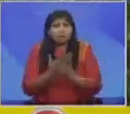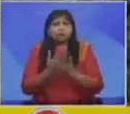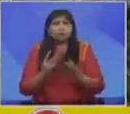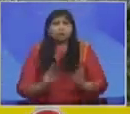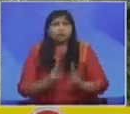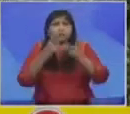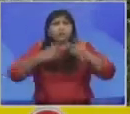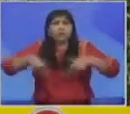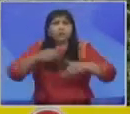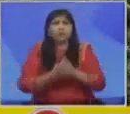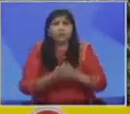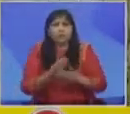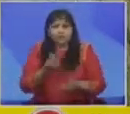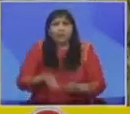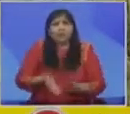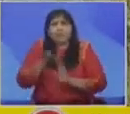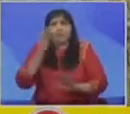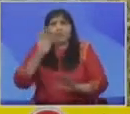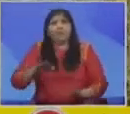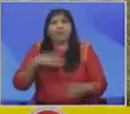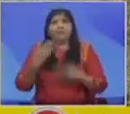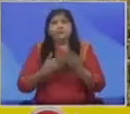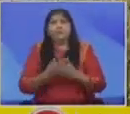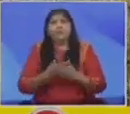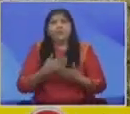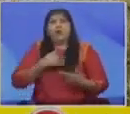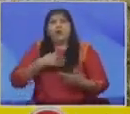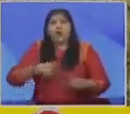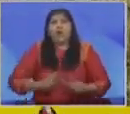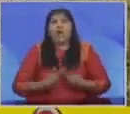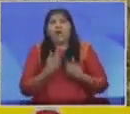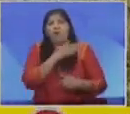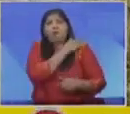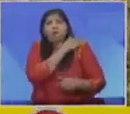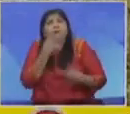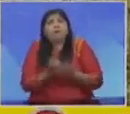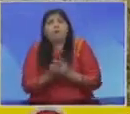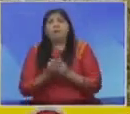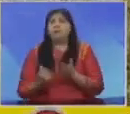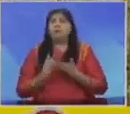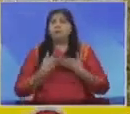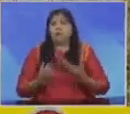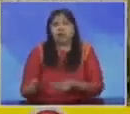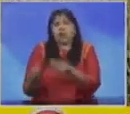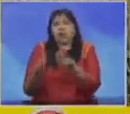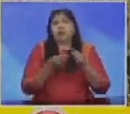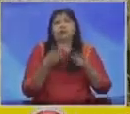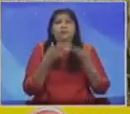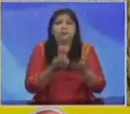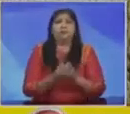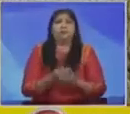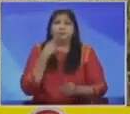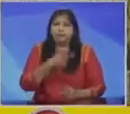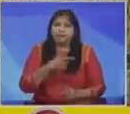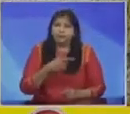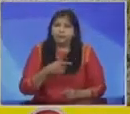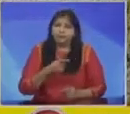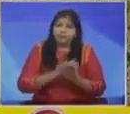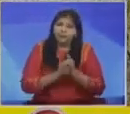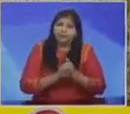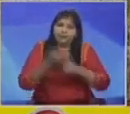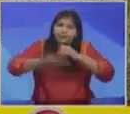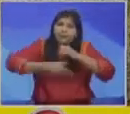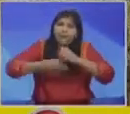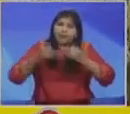की खेती उनकी आय भी बढ़ाएगी और आत्मनिर्भर भारत अभियान में मदद भी करेगी। साथियों,